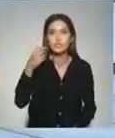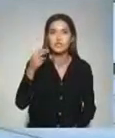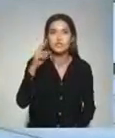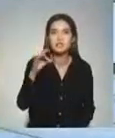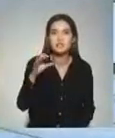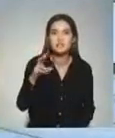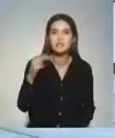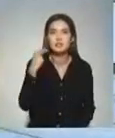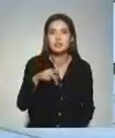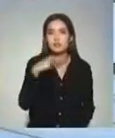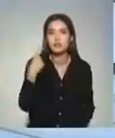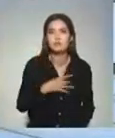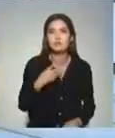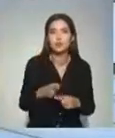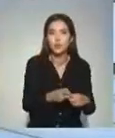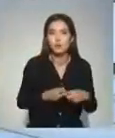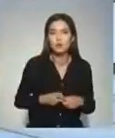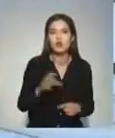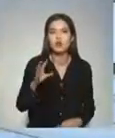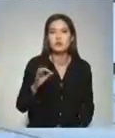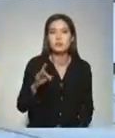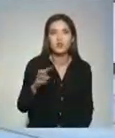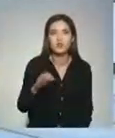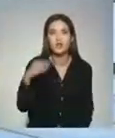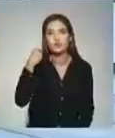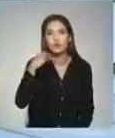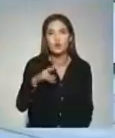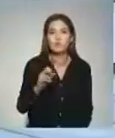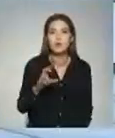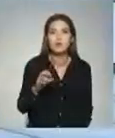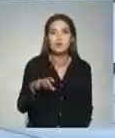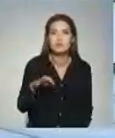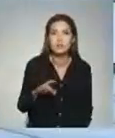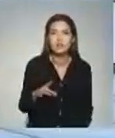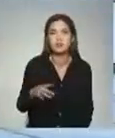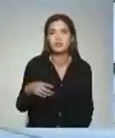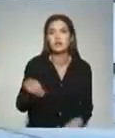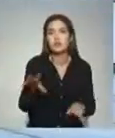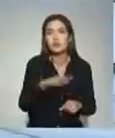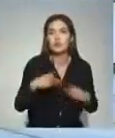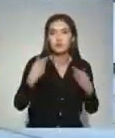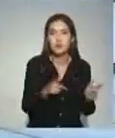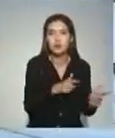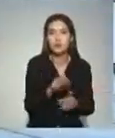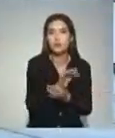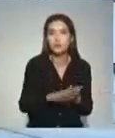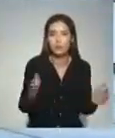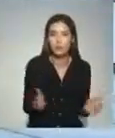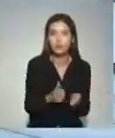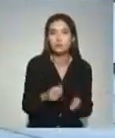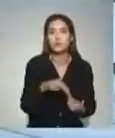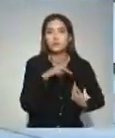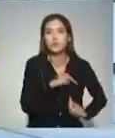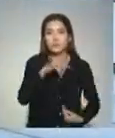Кыргызстана, Китая, России и Белоруссии, Азербайджана, Турции и Пакистана. Все они выразили готовность к дальнейшему укреплению